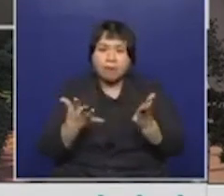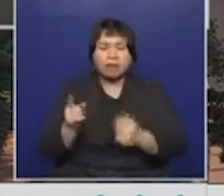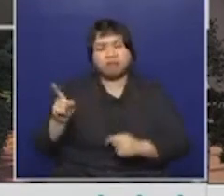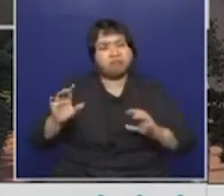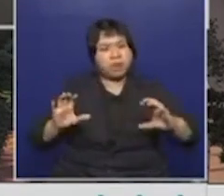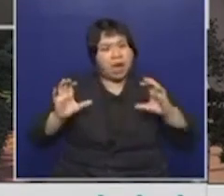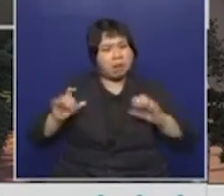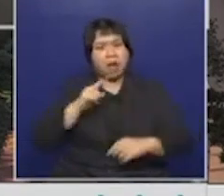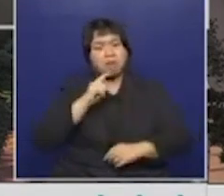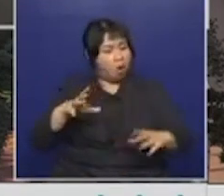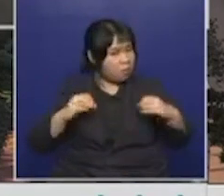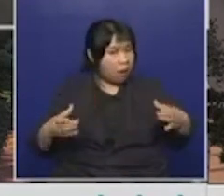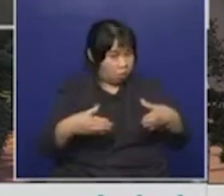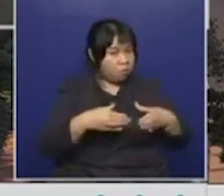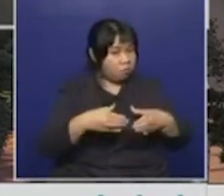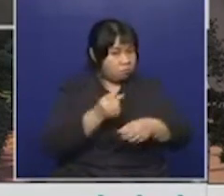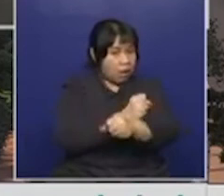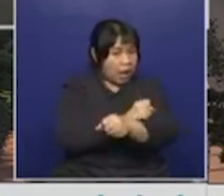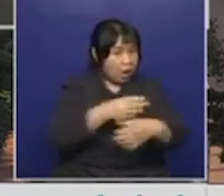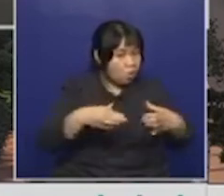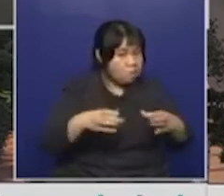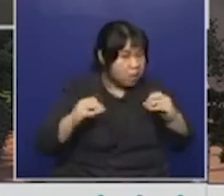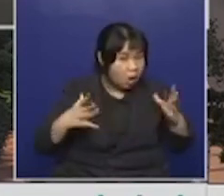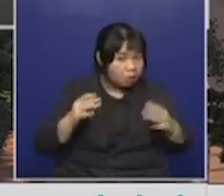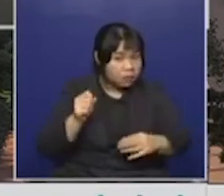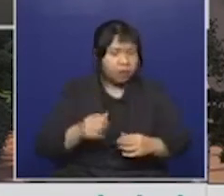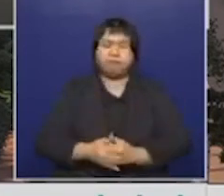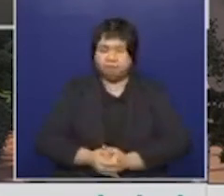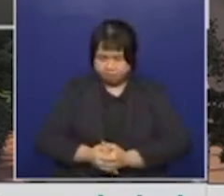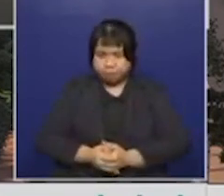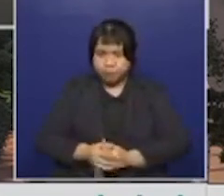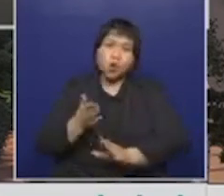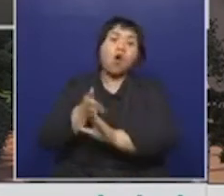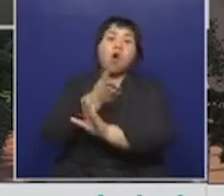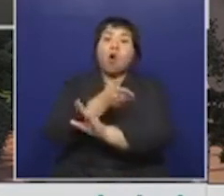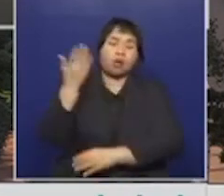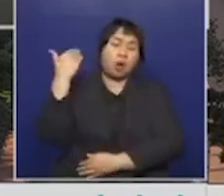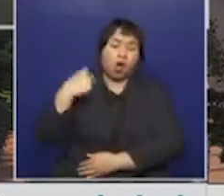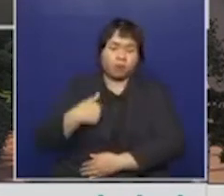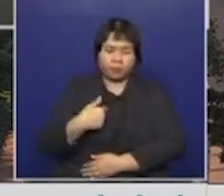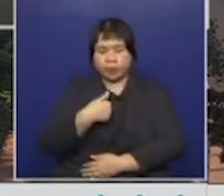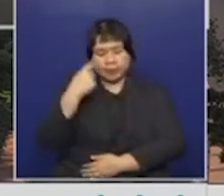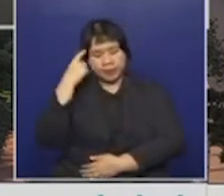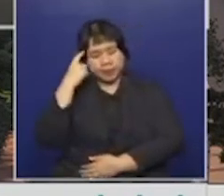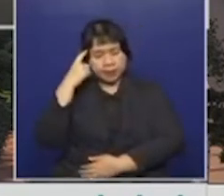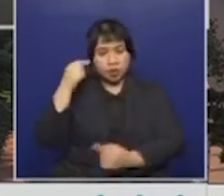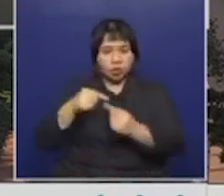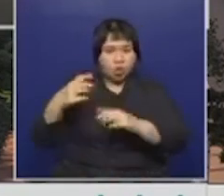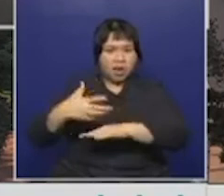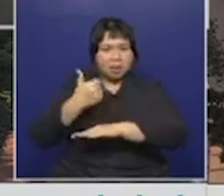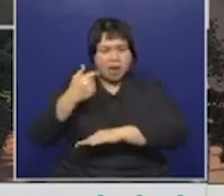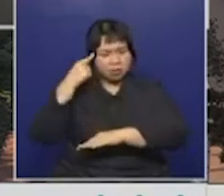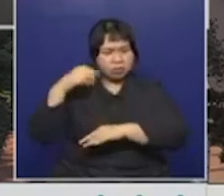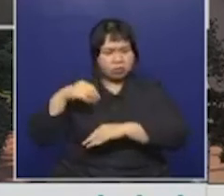ไม่ยอมรับการรวมตัวใช่หรือไม่ทำอาหารคะก่อนหน้านี้ฉันเป็นคนนึงที่เคยคิดว่าการเมืองเป็นเรื่อง